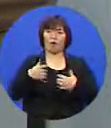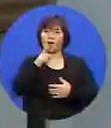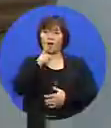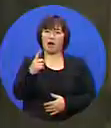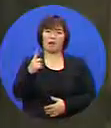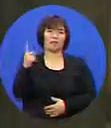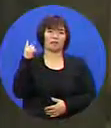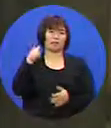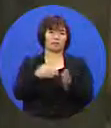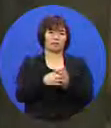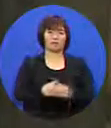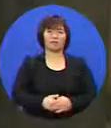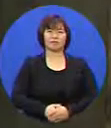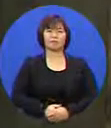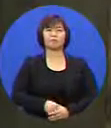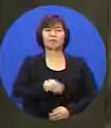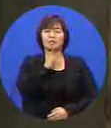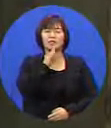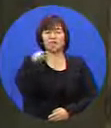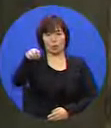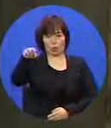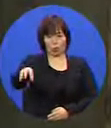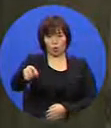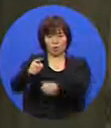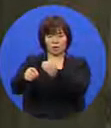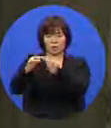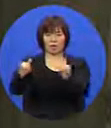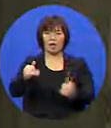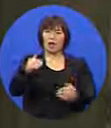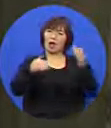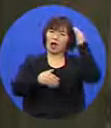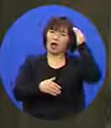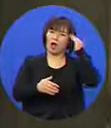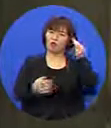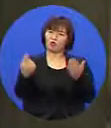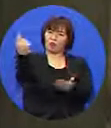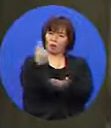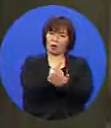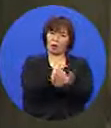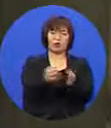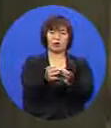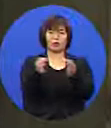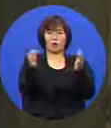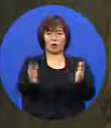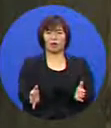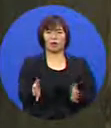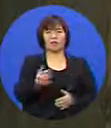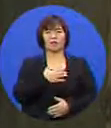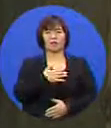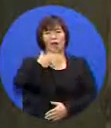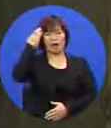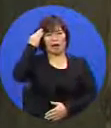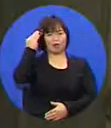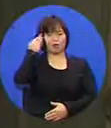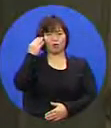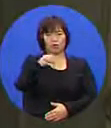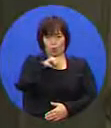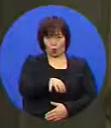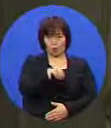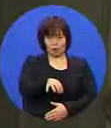줬더라고요. 네, 심연 스님께서 한국에 방문하는 동안 제가 우리 한국은